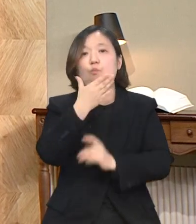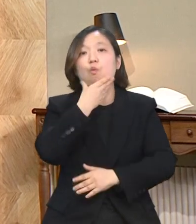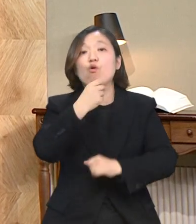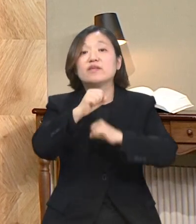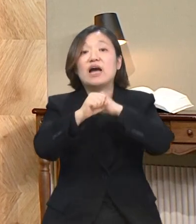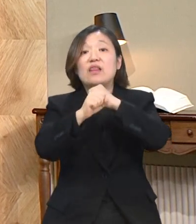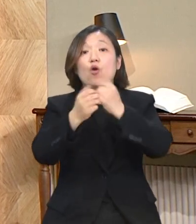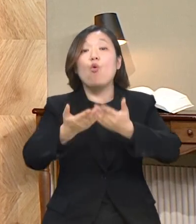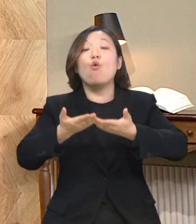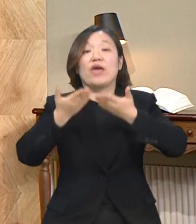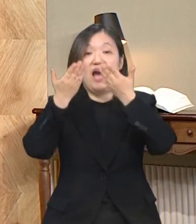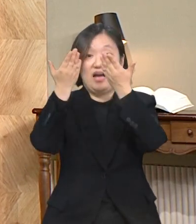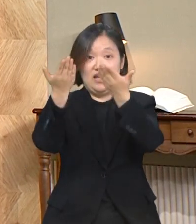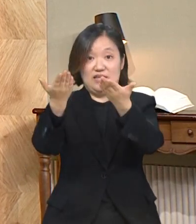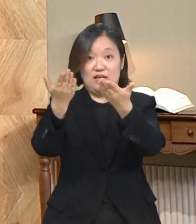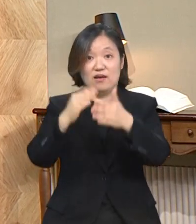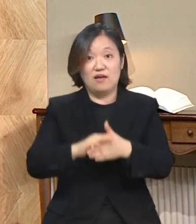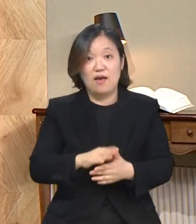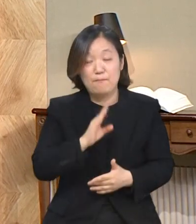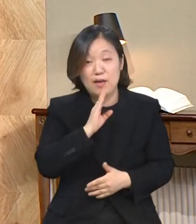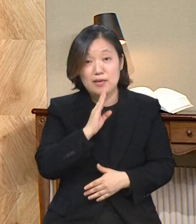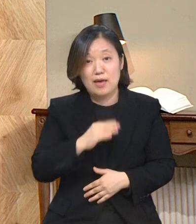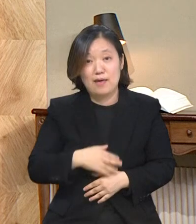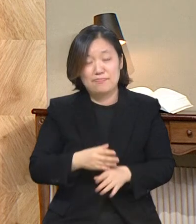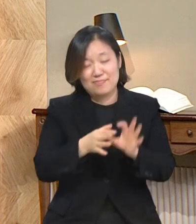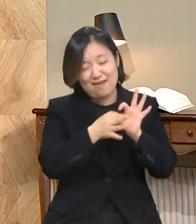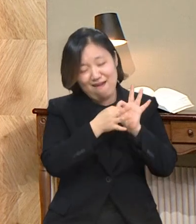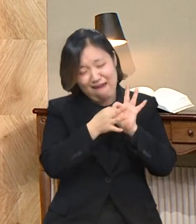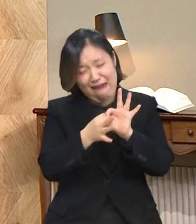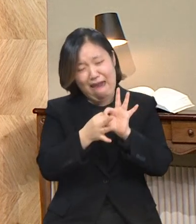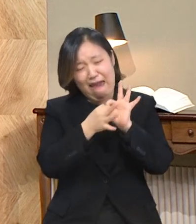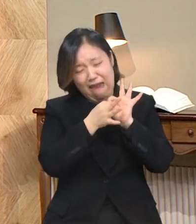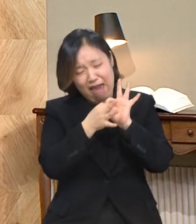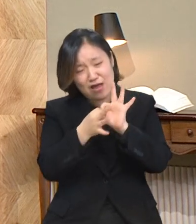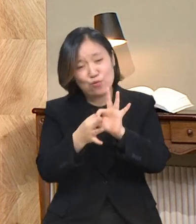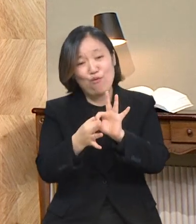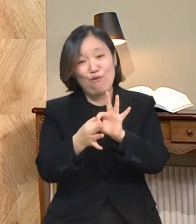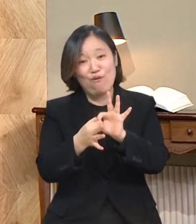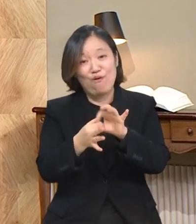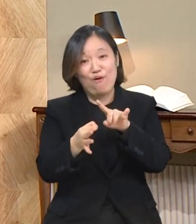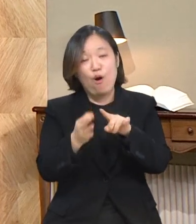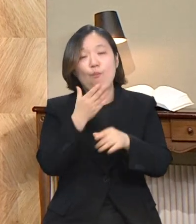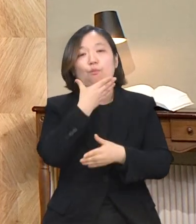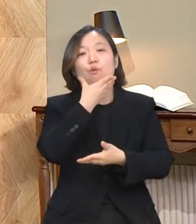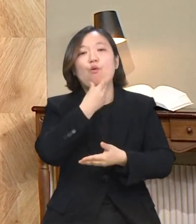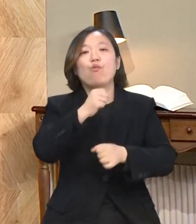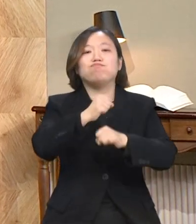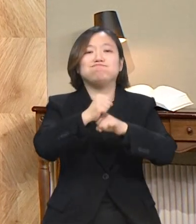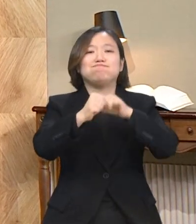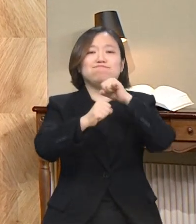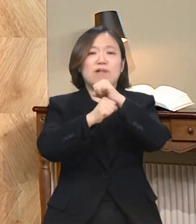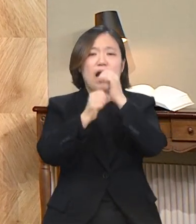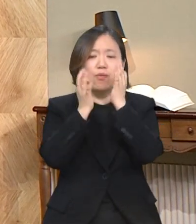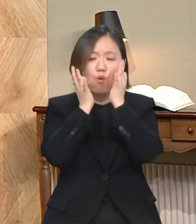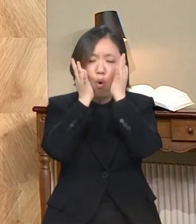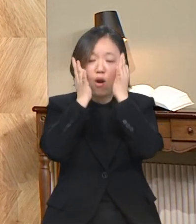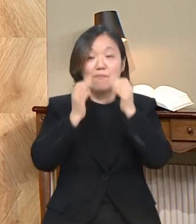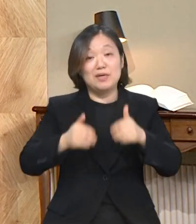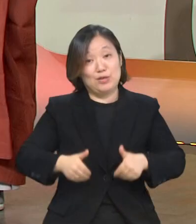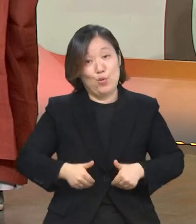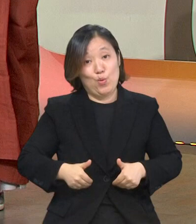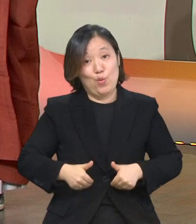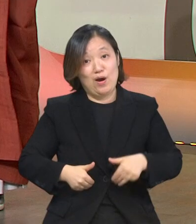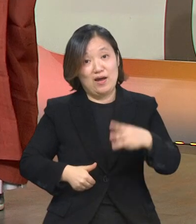지을 수 있게 공양을 올리도록 그렇게 끊임없이 끊임없이 조금씩이라도 복짓는 노력을 해라